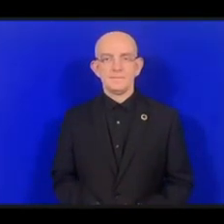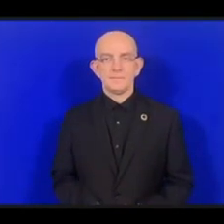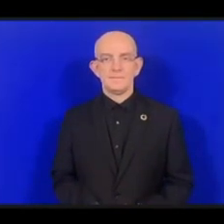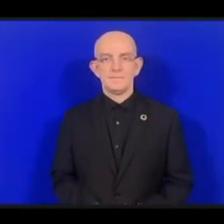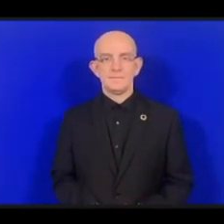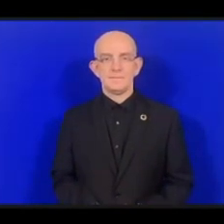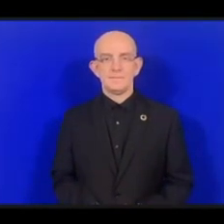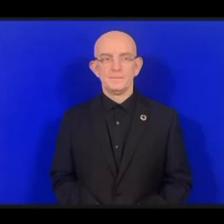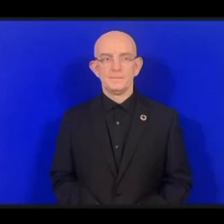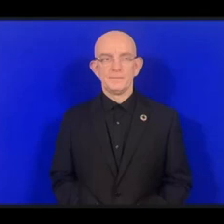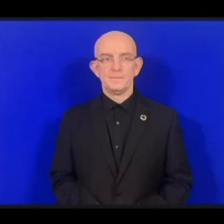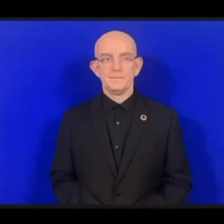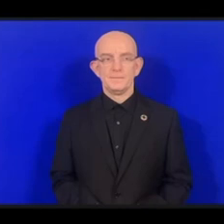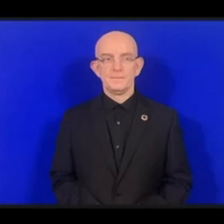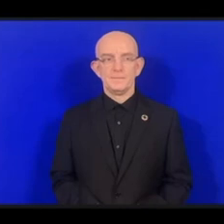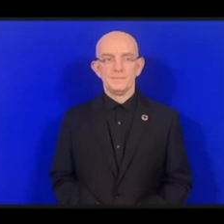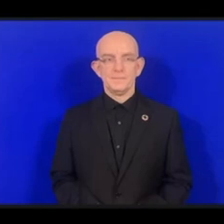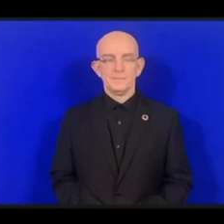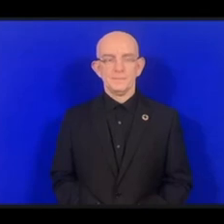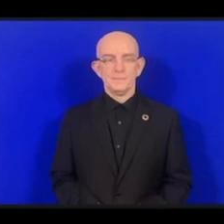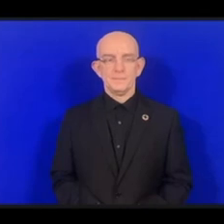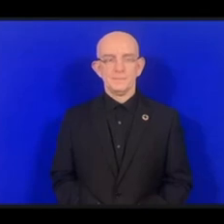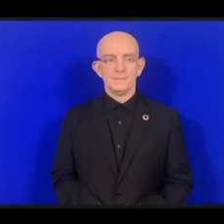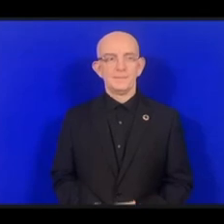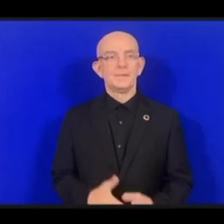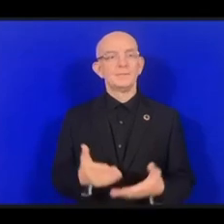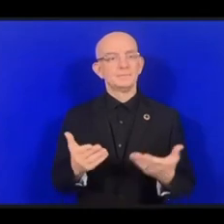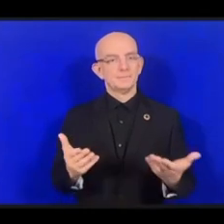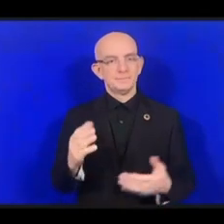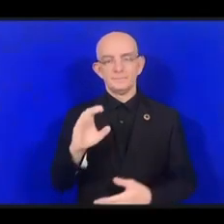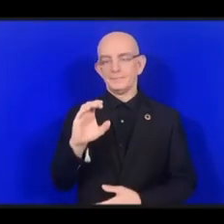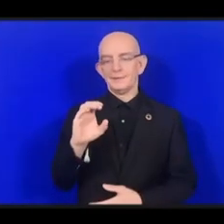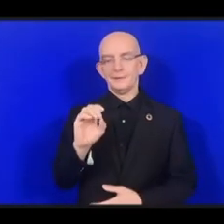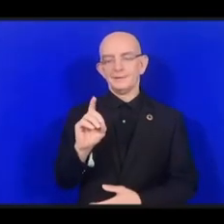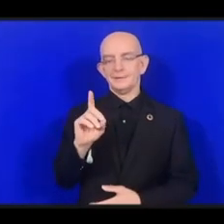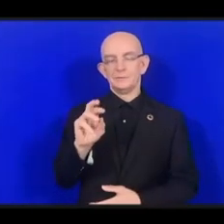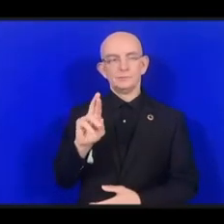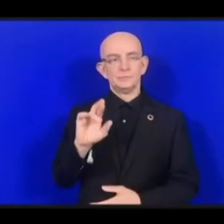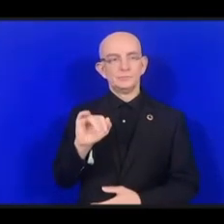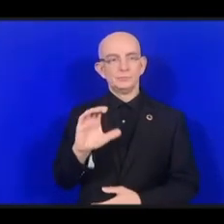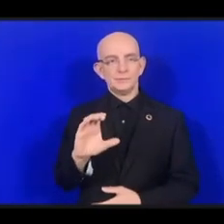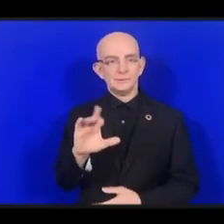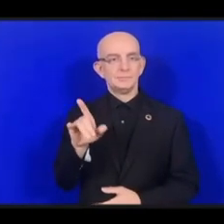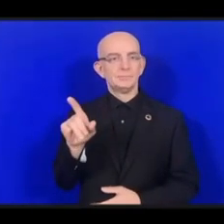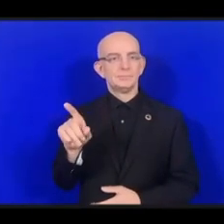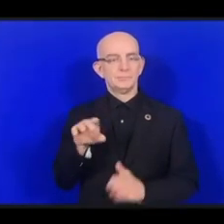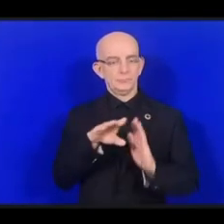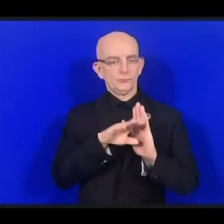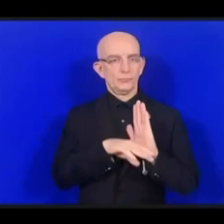vous monsieur le directeur de programme excellence membre du Parlement